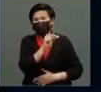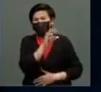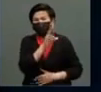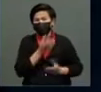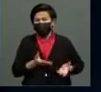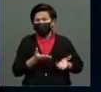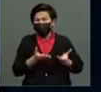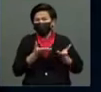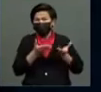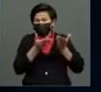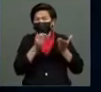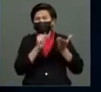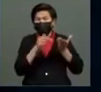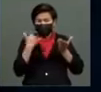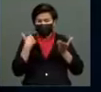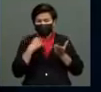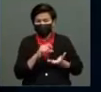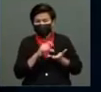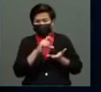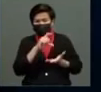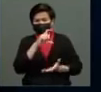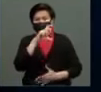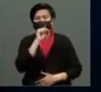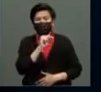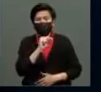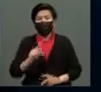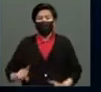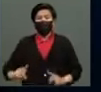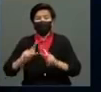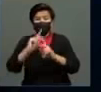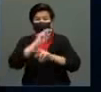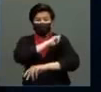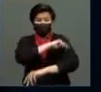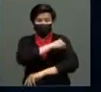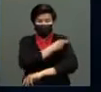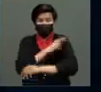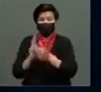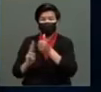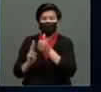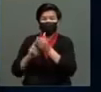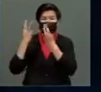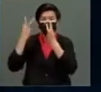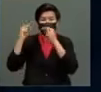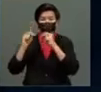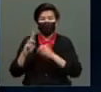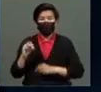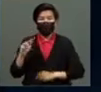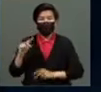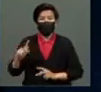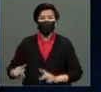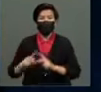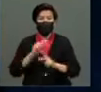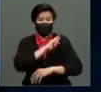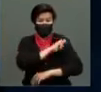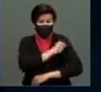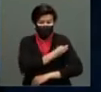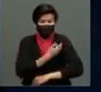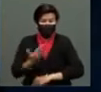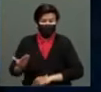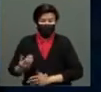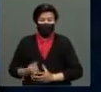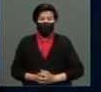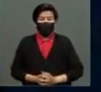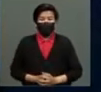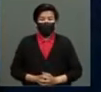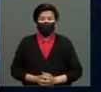ยนะครับนี่คือเหตุผลที่ทางกระทรวงสาธารณสุขโดยท่านรองนายกรัฐมนตรีรัฐมนตรีว่าการกระทรวงสาธารณสุขท่านอนุทินชาญวีรกูลกับท่